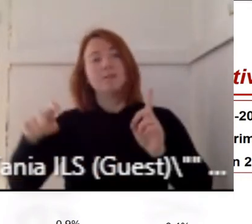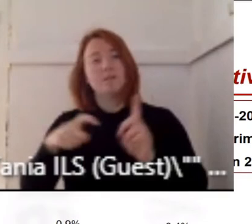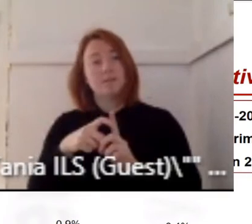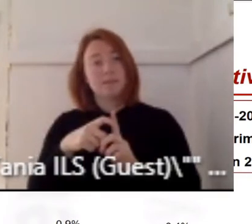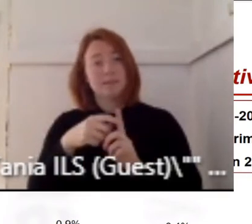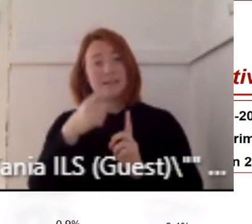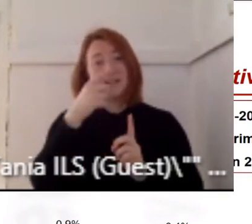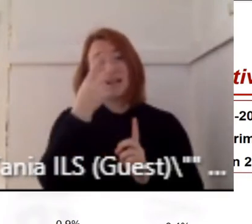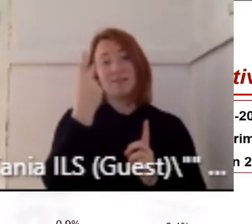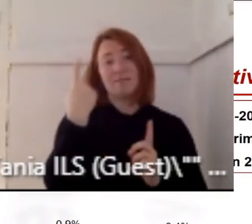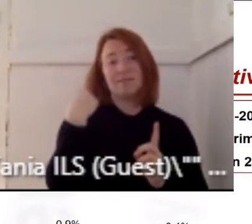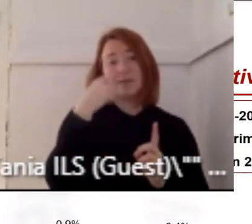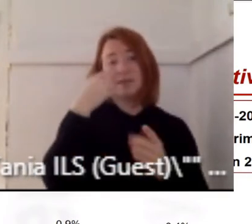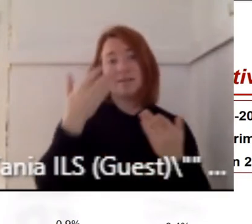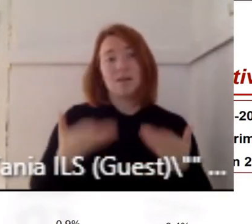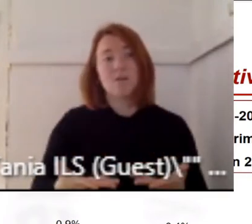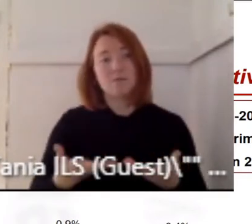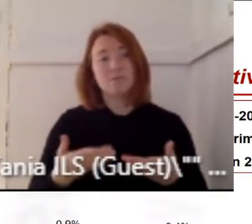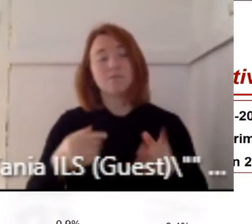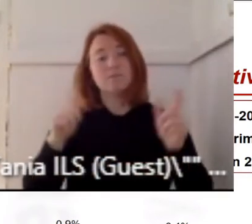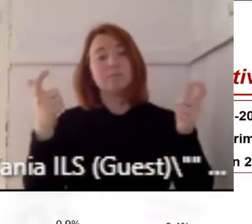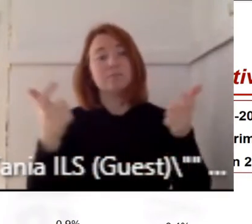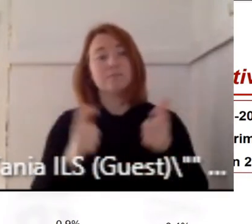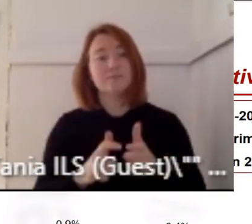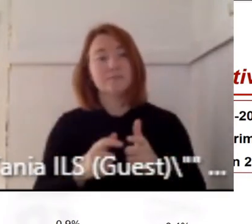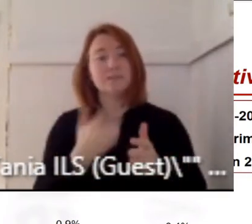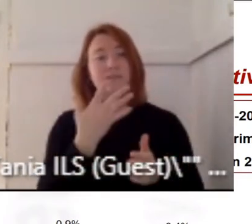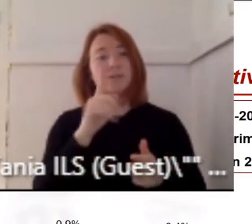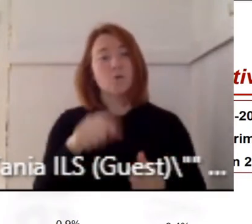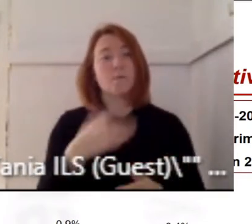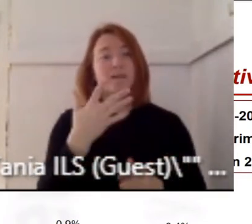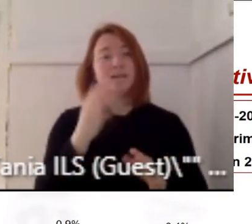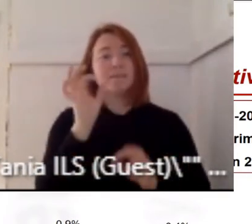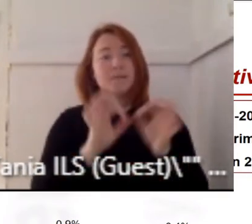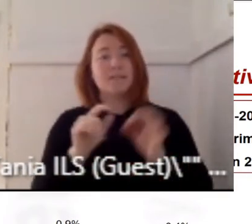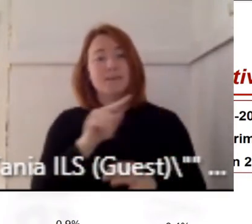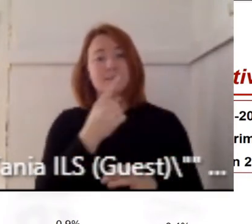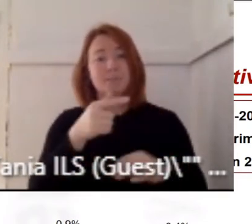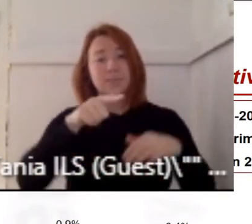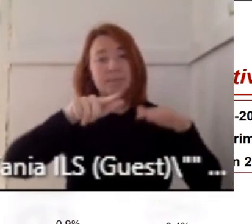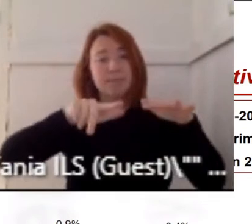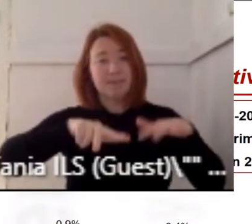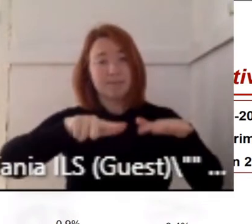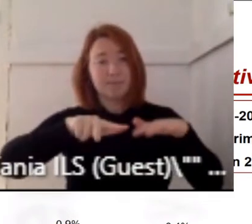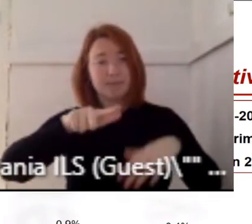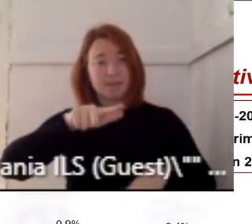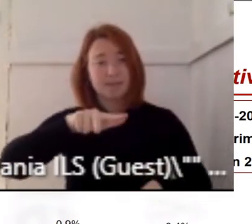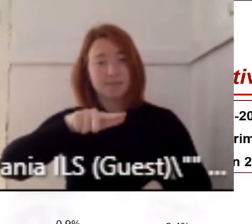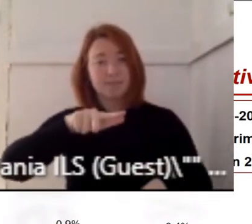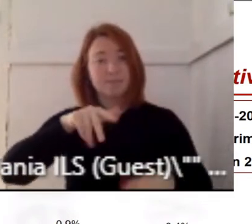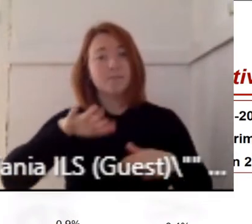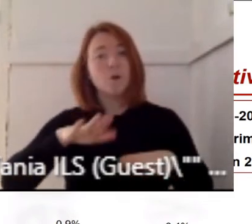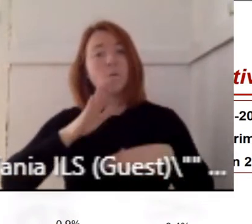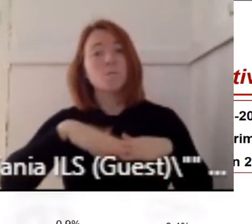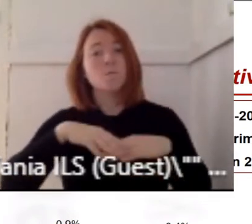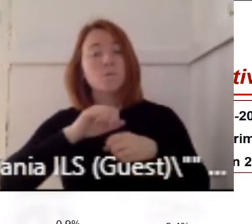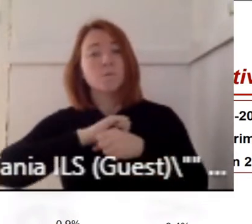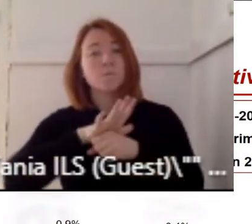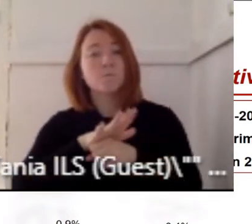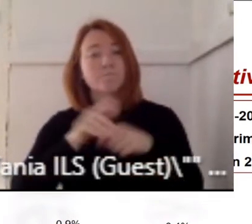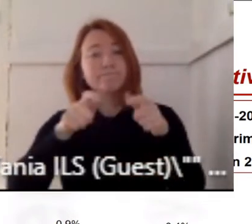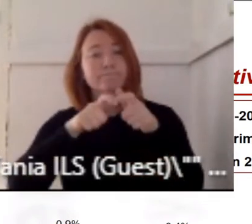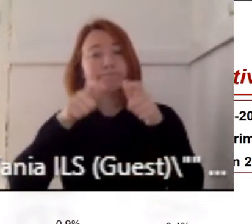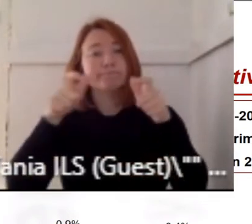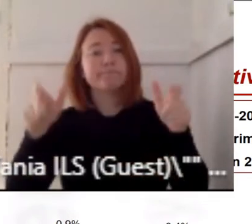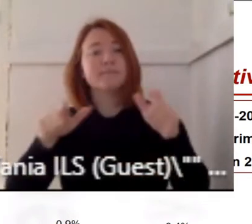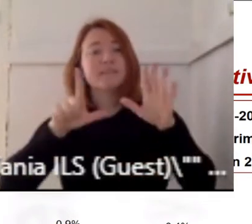les dones disminueix un 5,5% al primer trimestre, però amb la Covid augmenta un